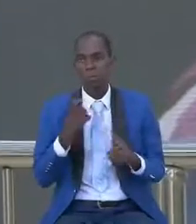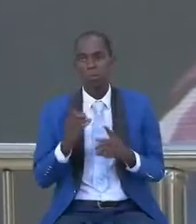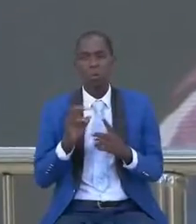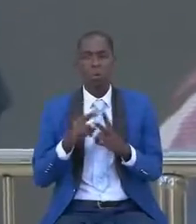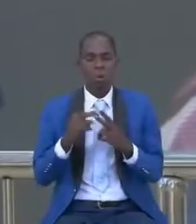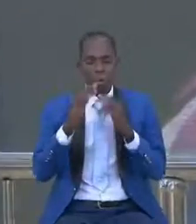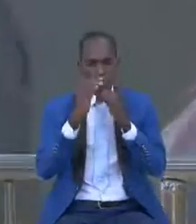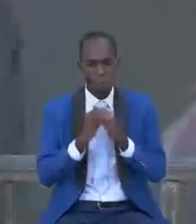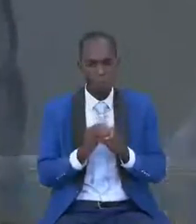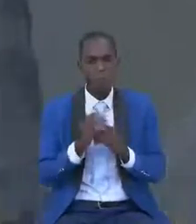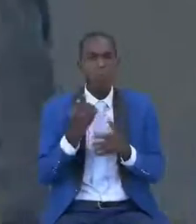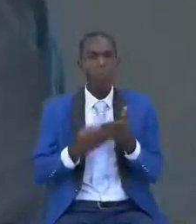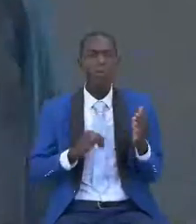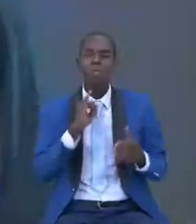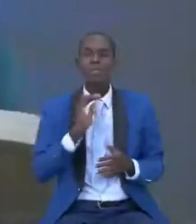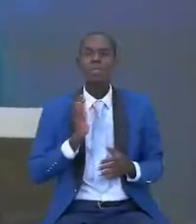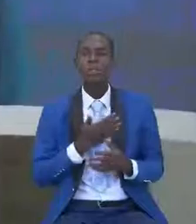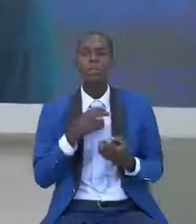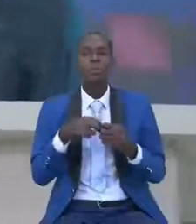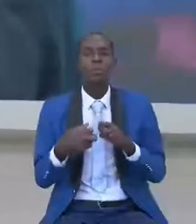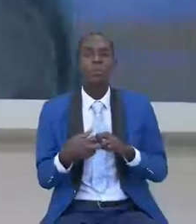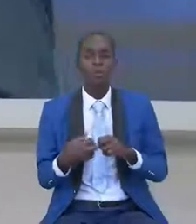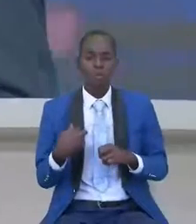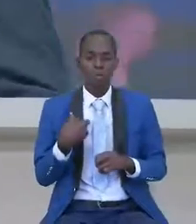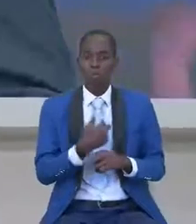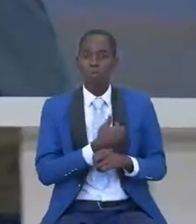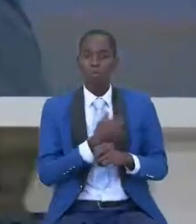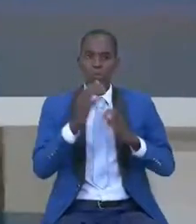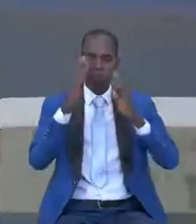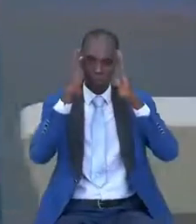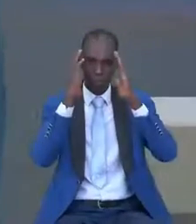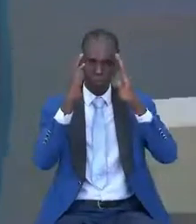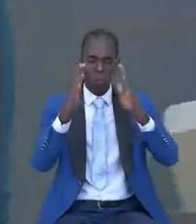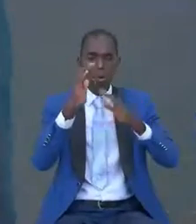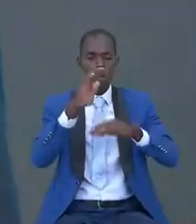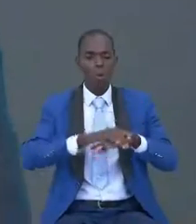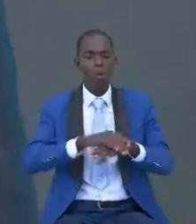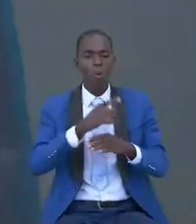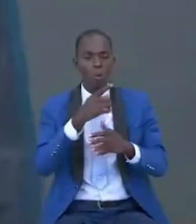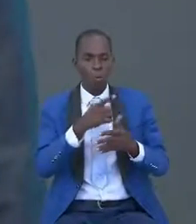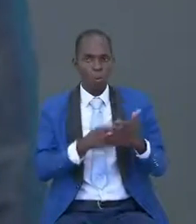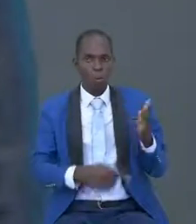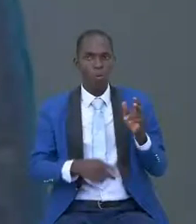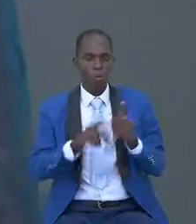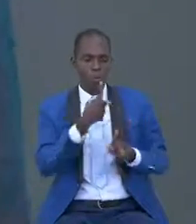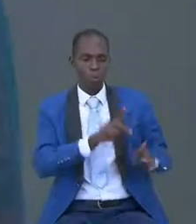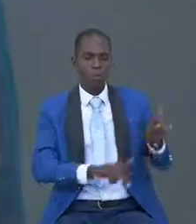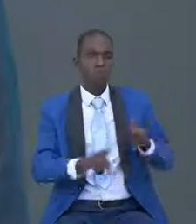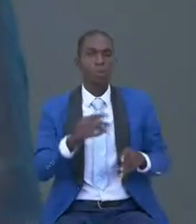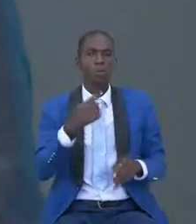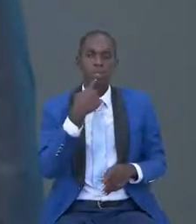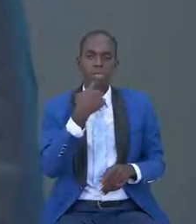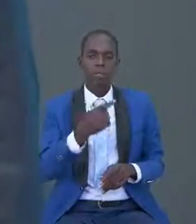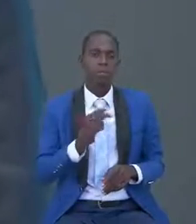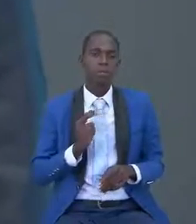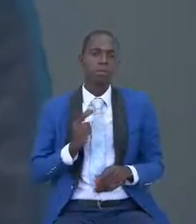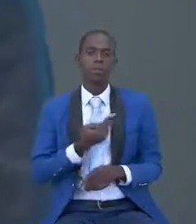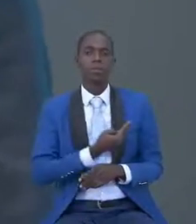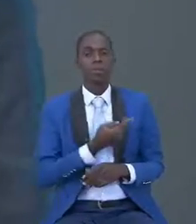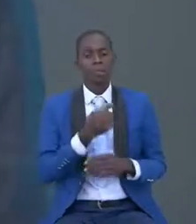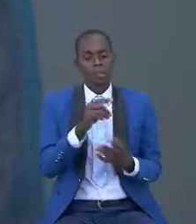problème? Nous nous concentrons sur ce que les hommes nous ont dit.